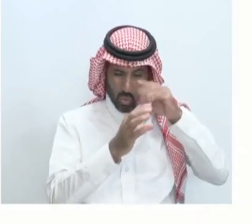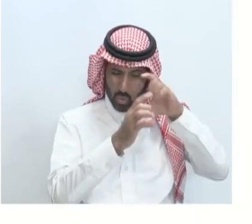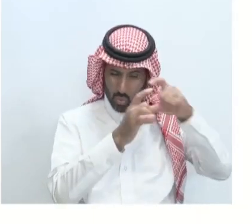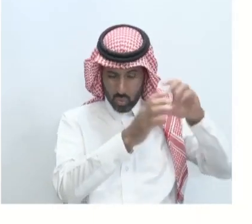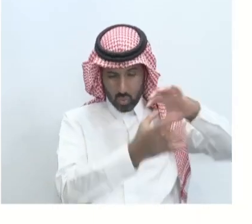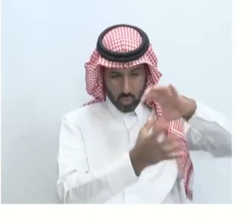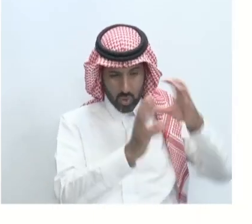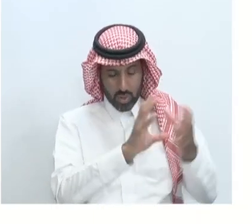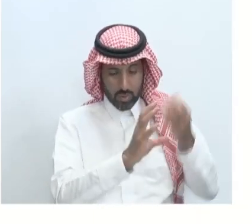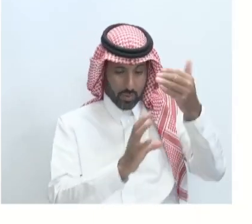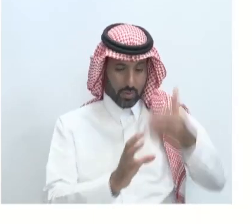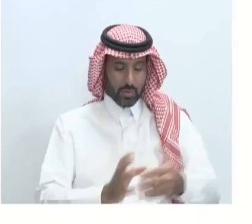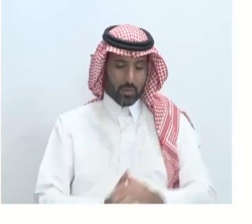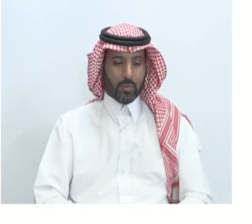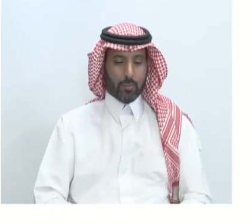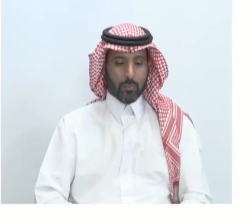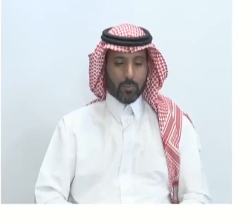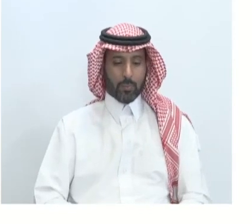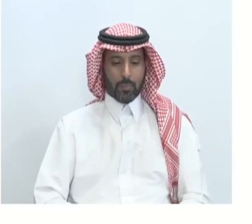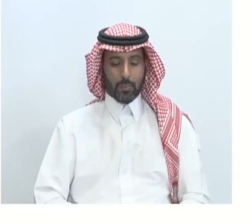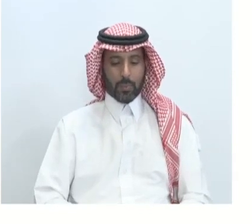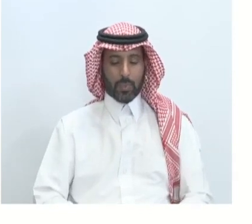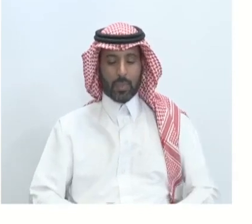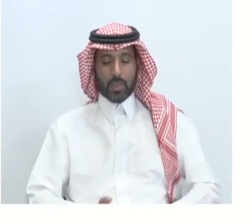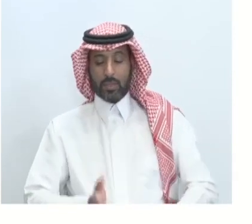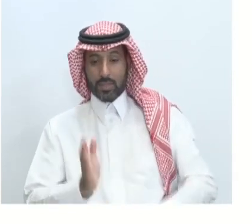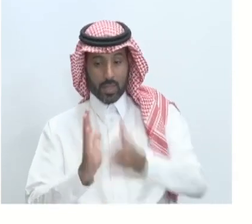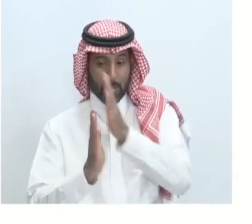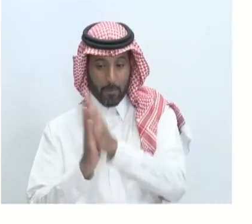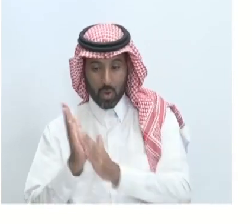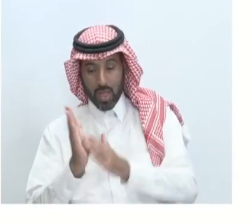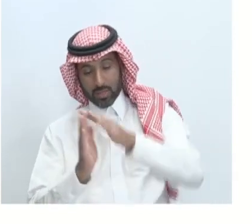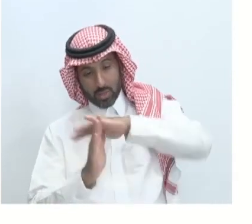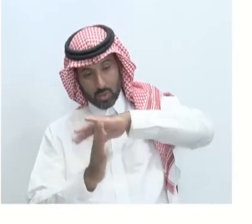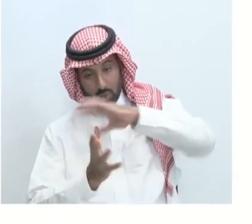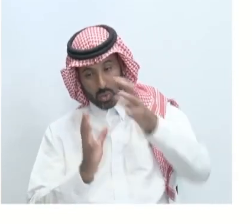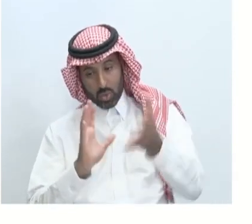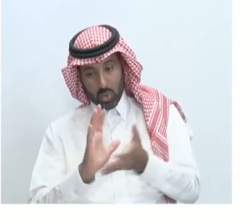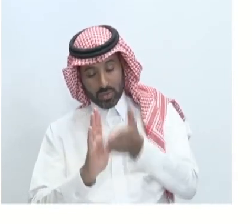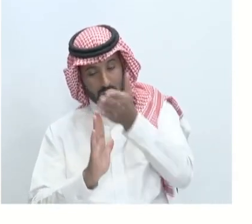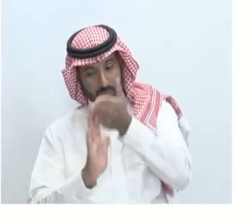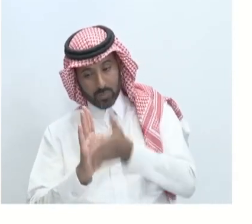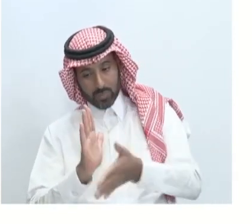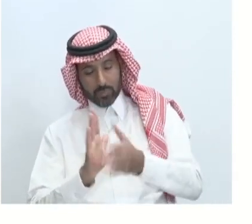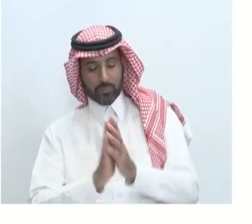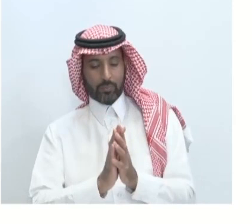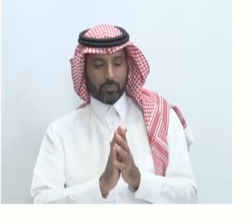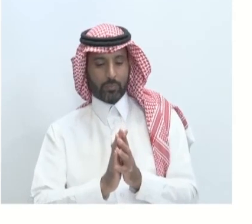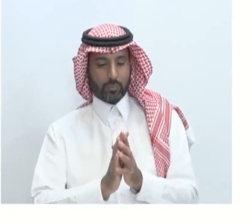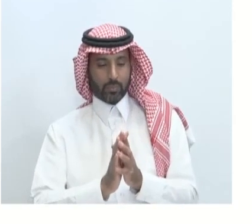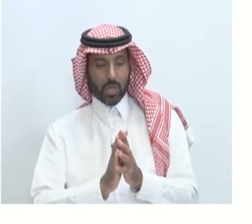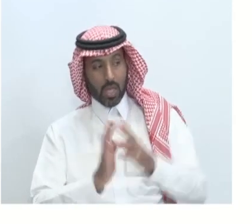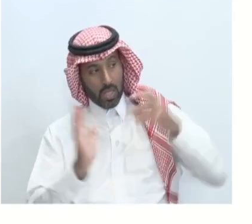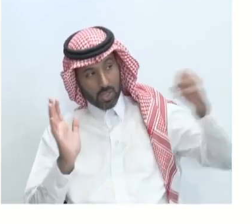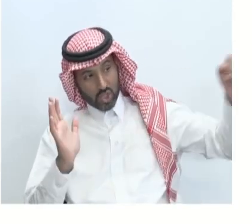الكروي ويحدث عند استخدام مراه كرويه جزء من الكره او جزء من كره